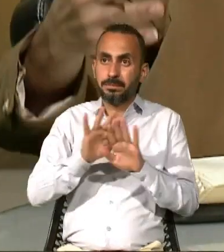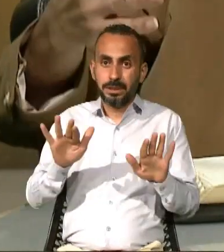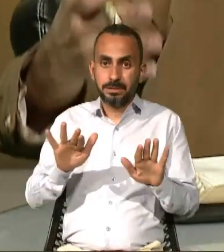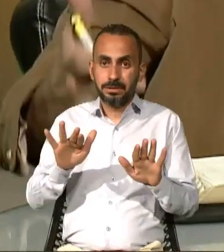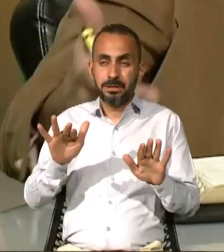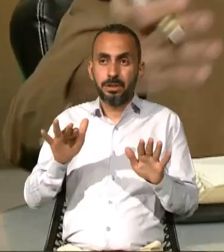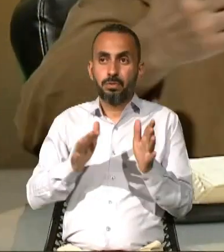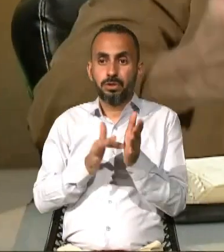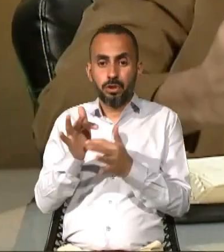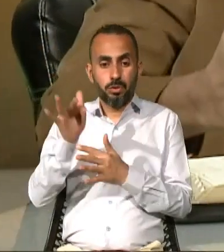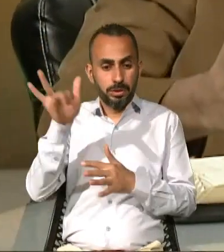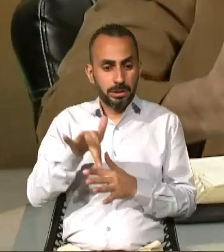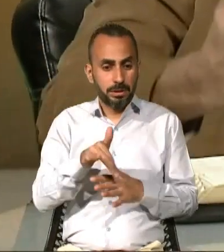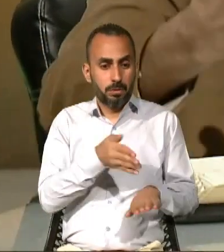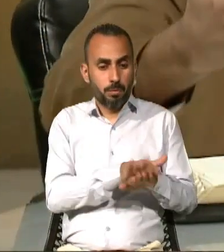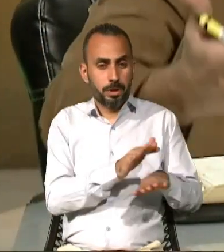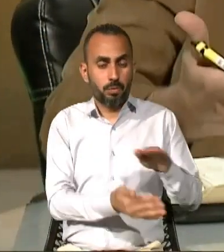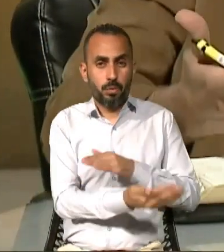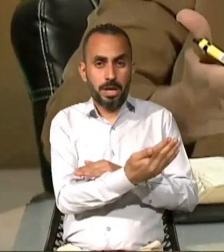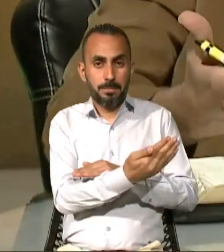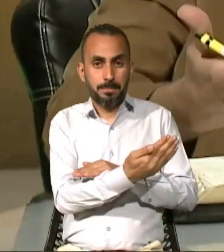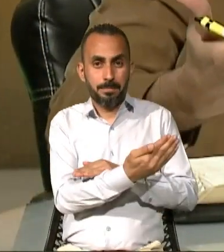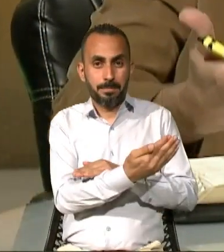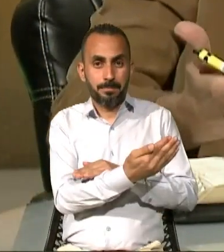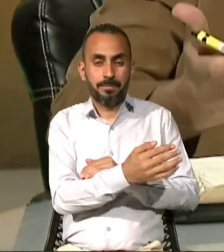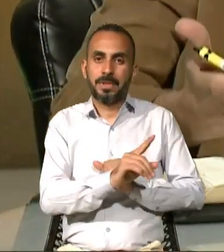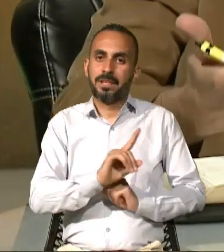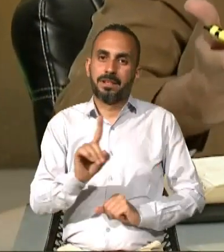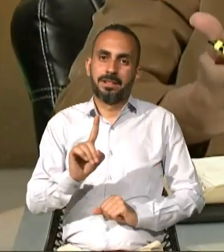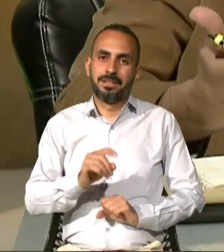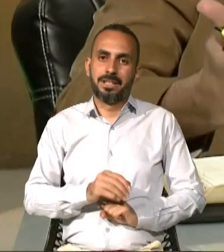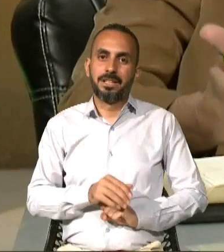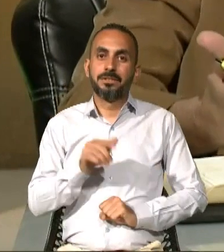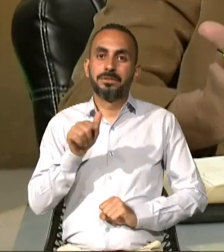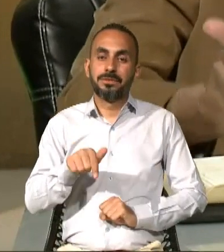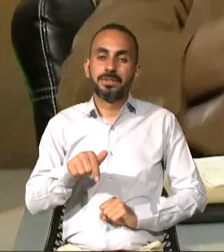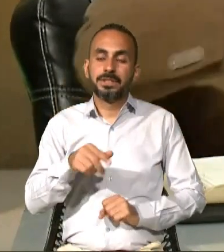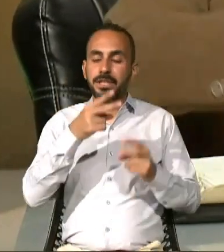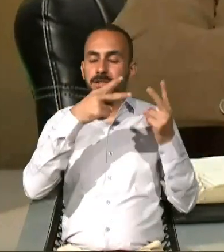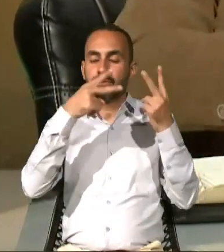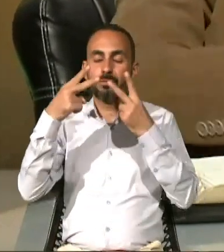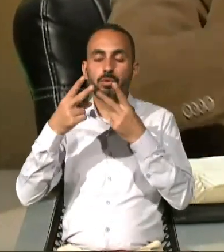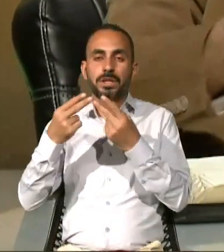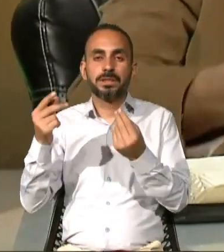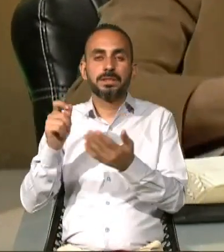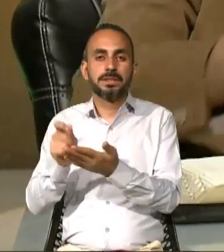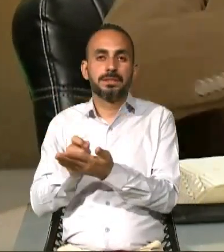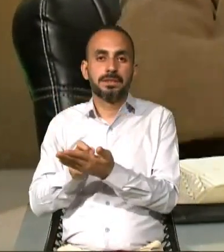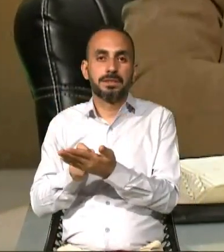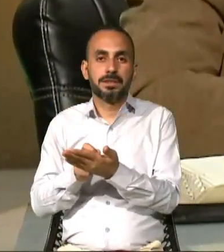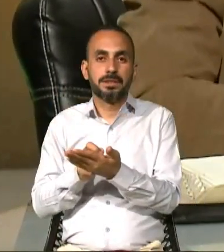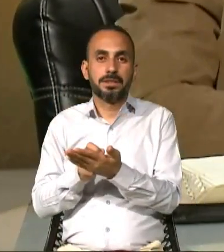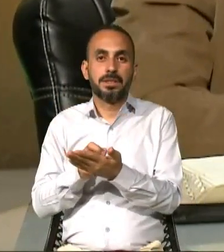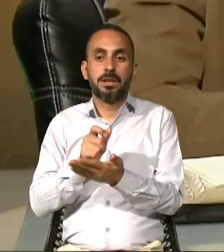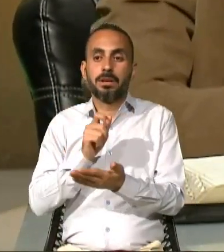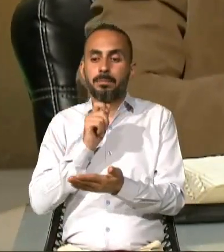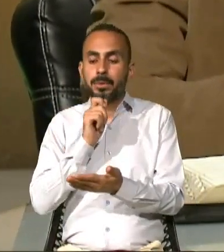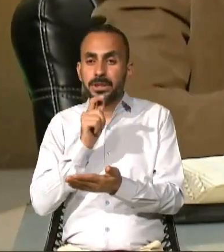المسيح مات وقام، لا في كمان نبوات بتتكلم على مجيئه الثاني وعن الأحداث